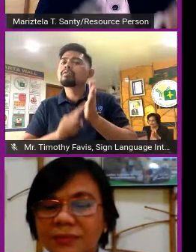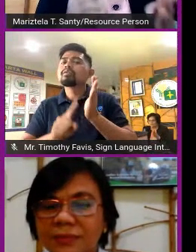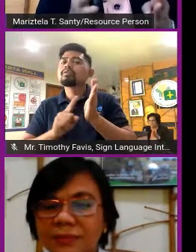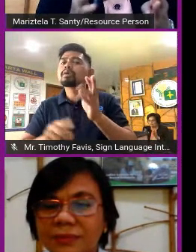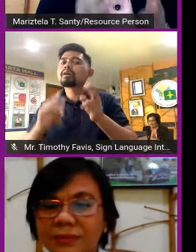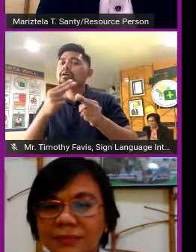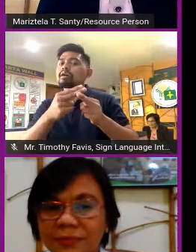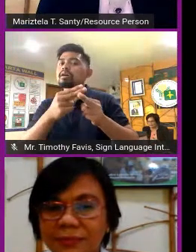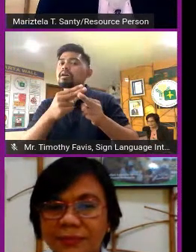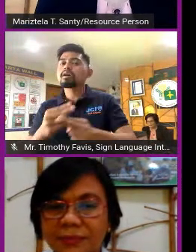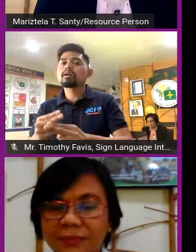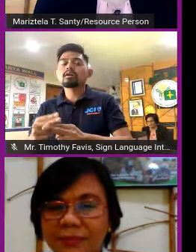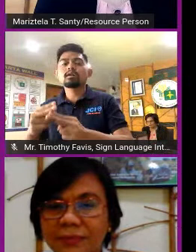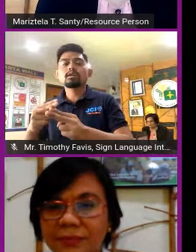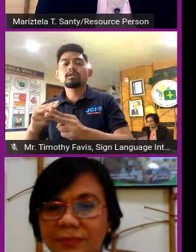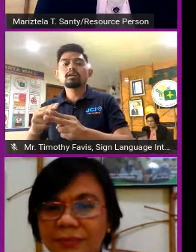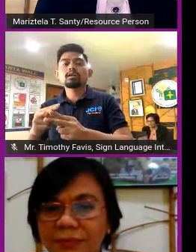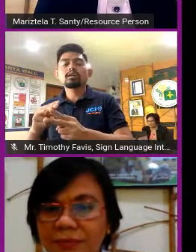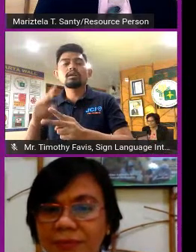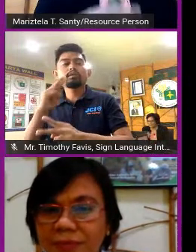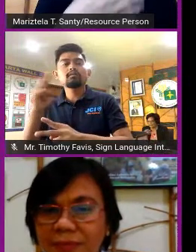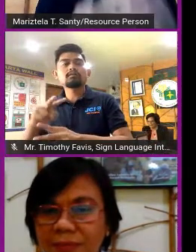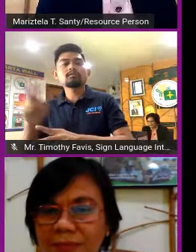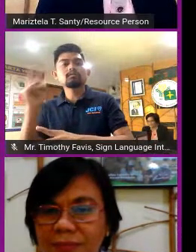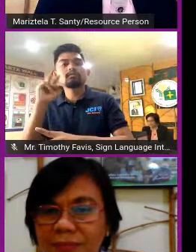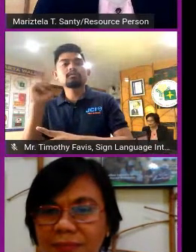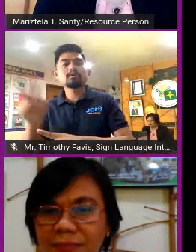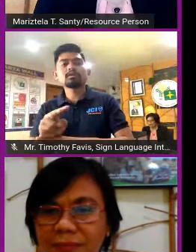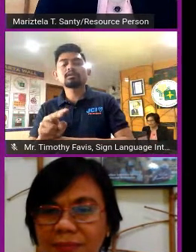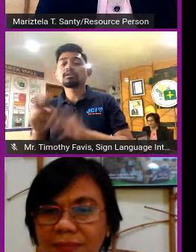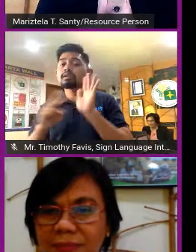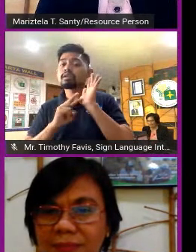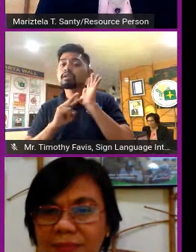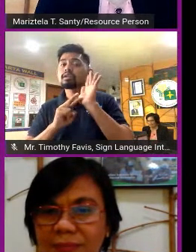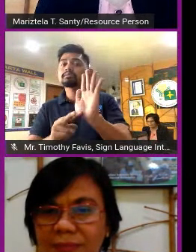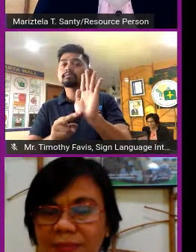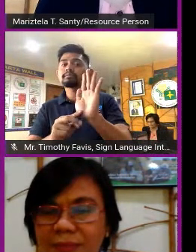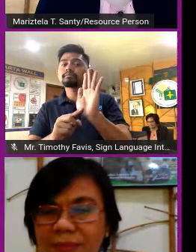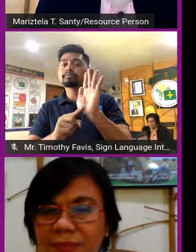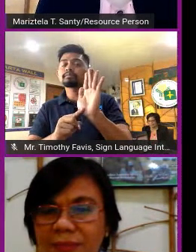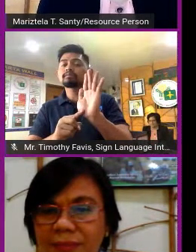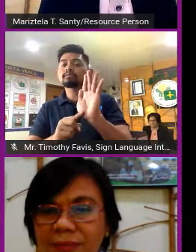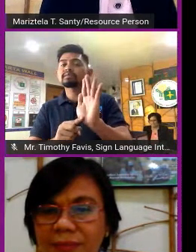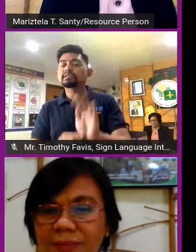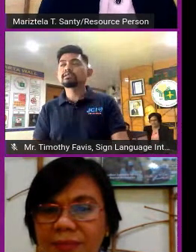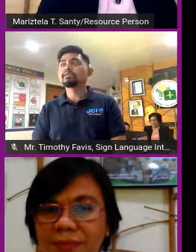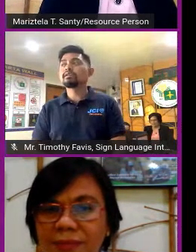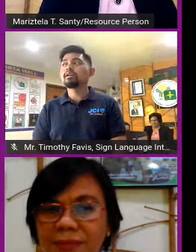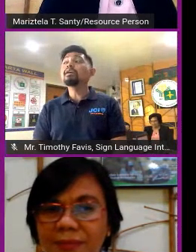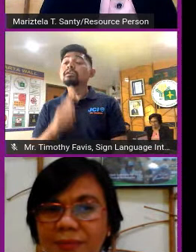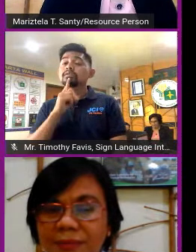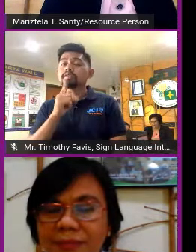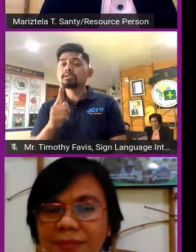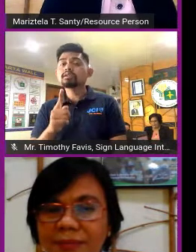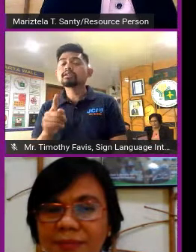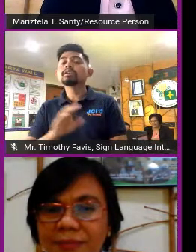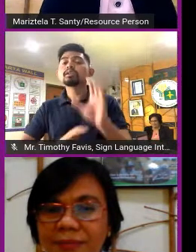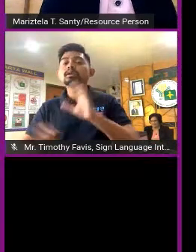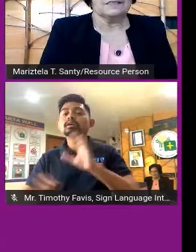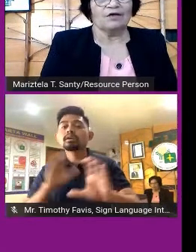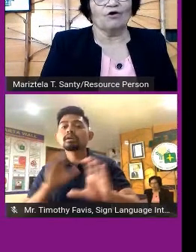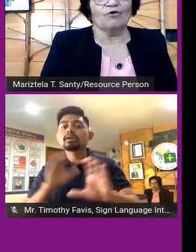mga biases na yon na nakikita natin doon. And they are really existing in the